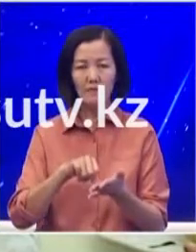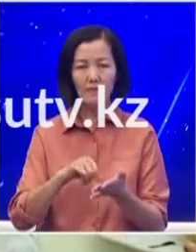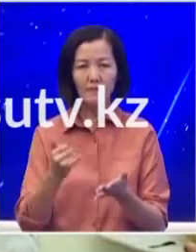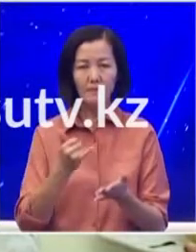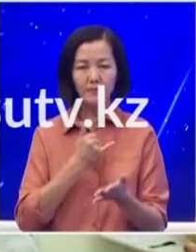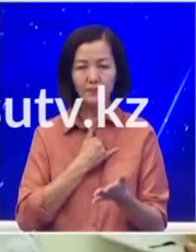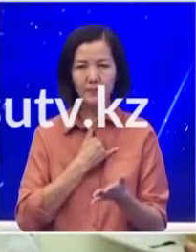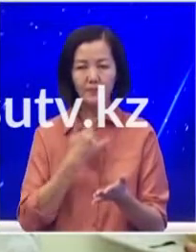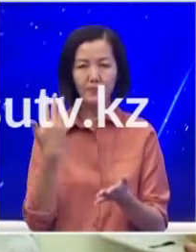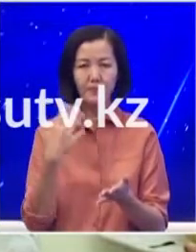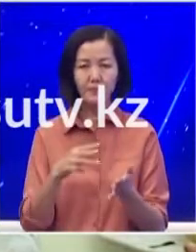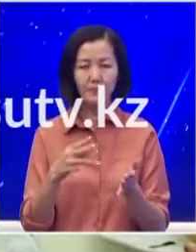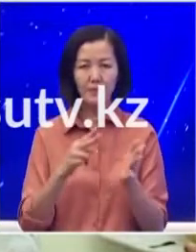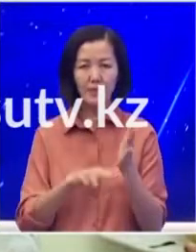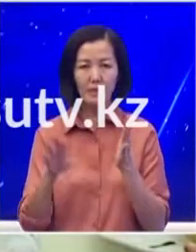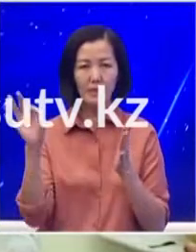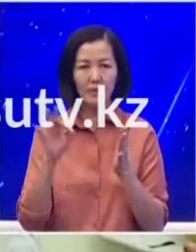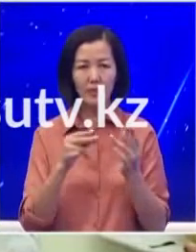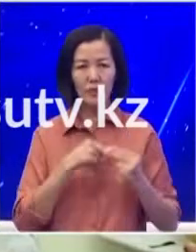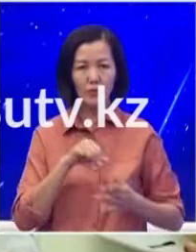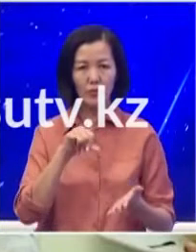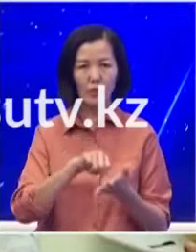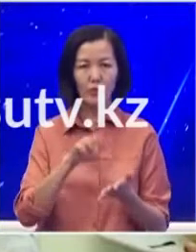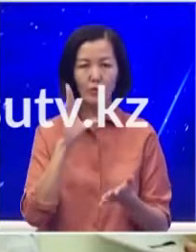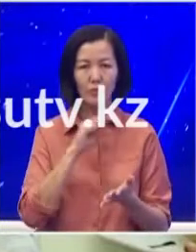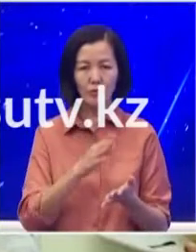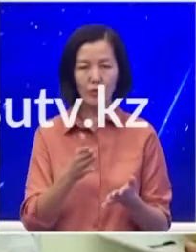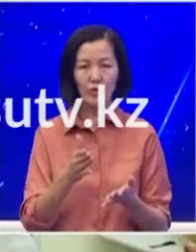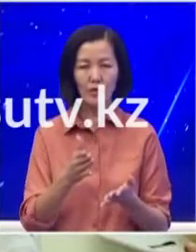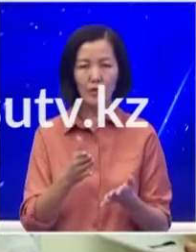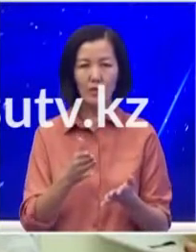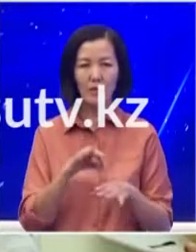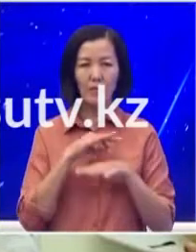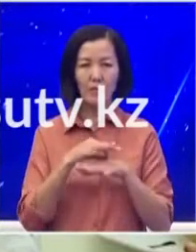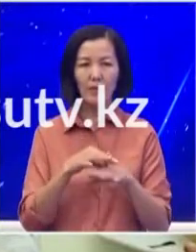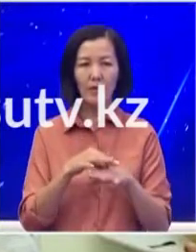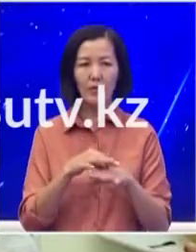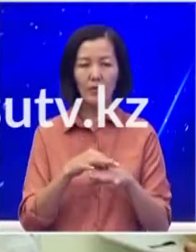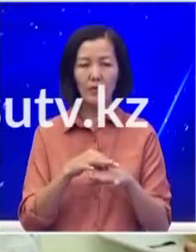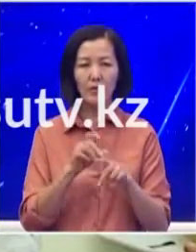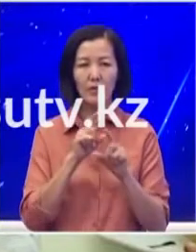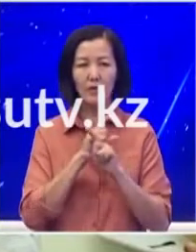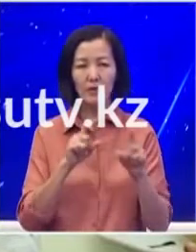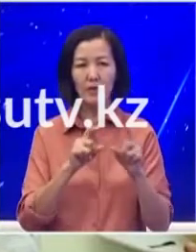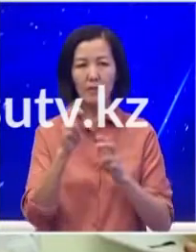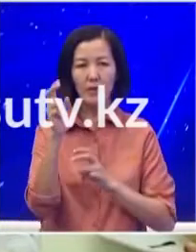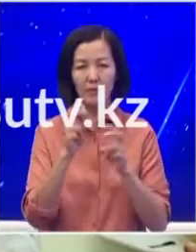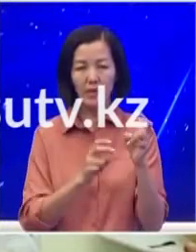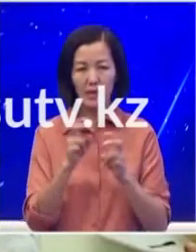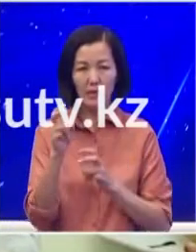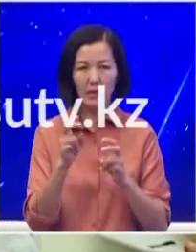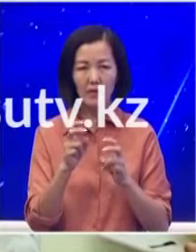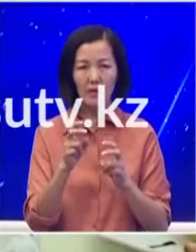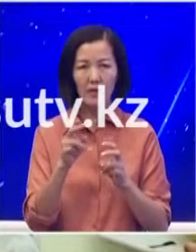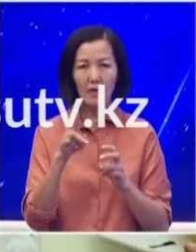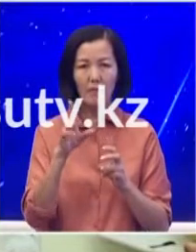где-то 50-70% уже трудоустраивается. Где они проходят преддипломную практику? Они проходят на базах, на предприятиях по